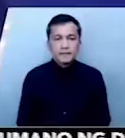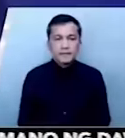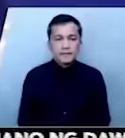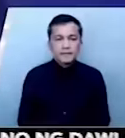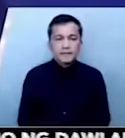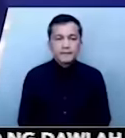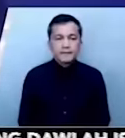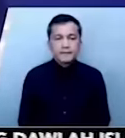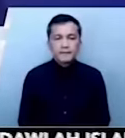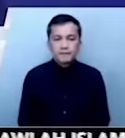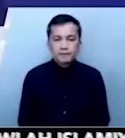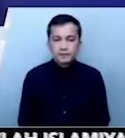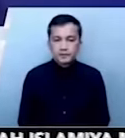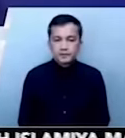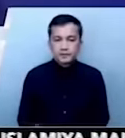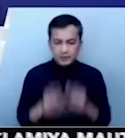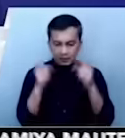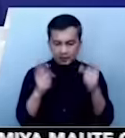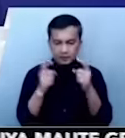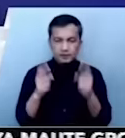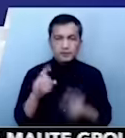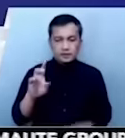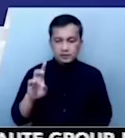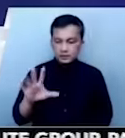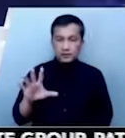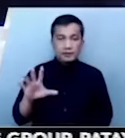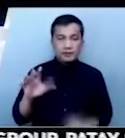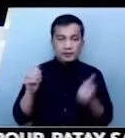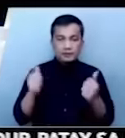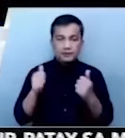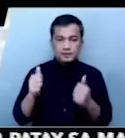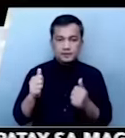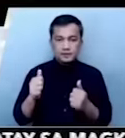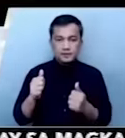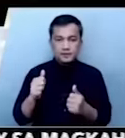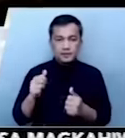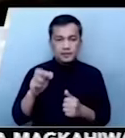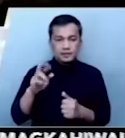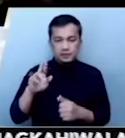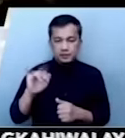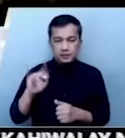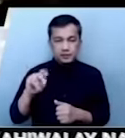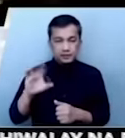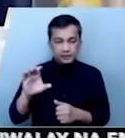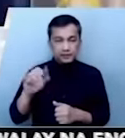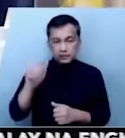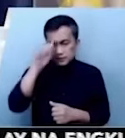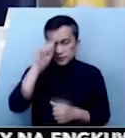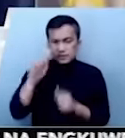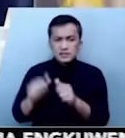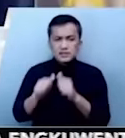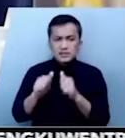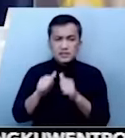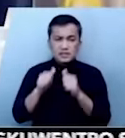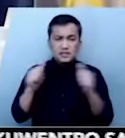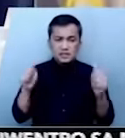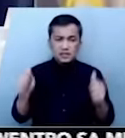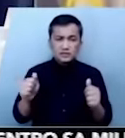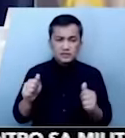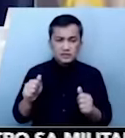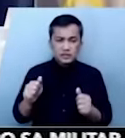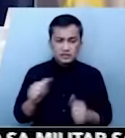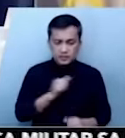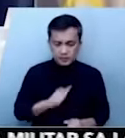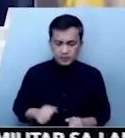Sa pagdiriwa ng 75th anniversary ng Republic Day ng India, inanunsyo ng kanilang ambassador ang buong suporta ng India